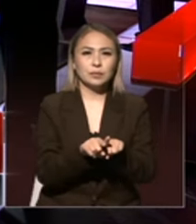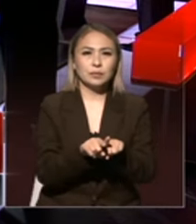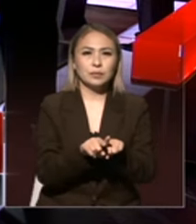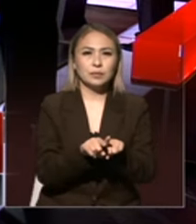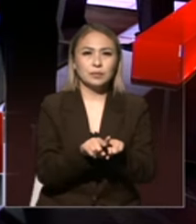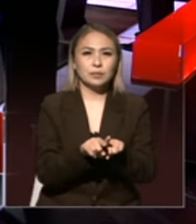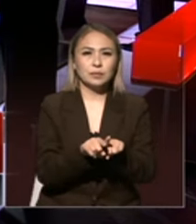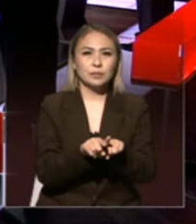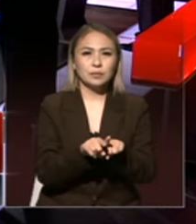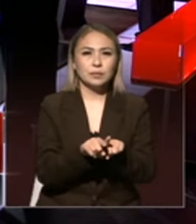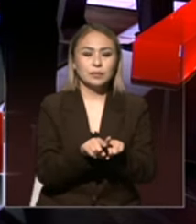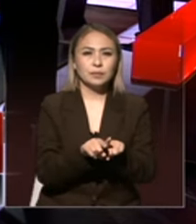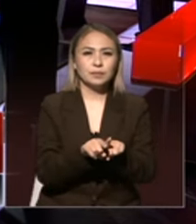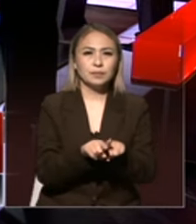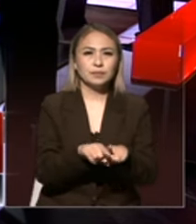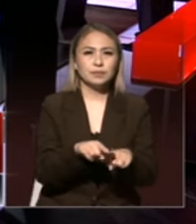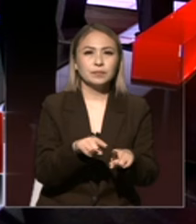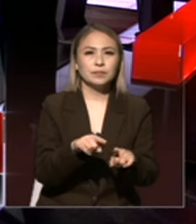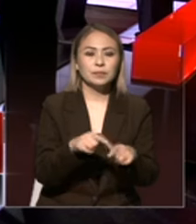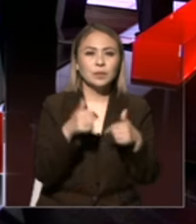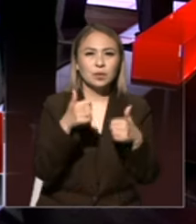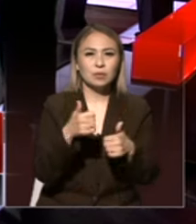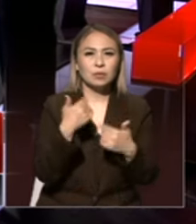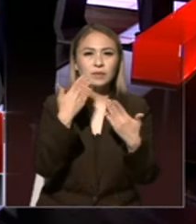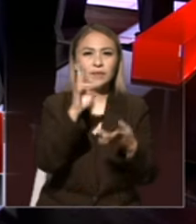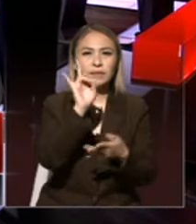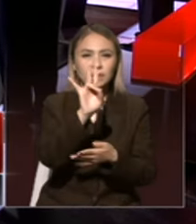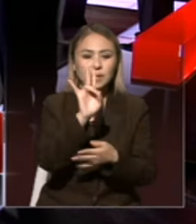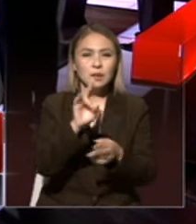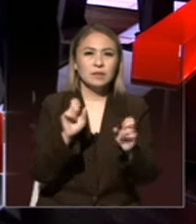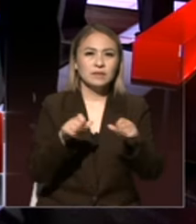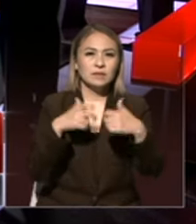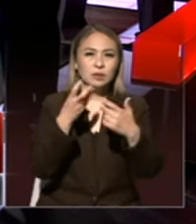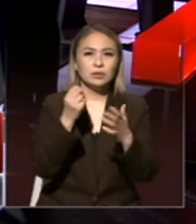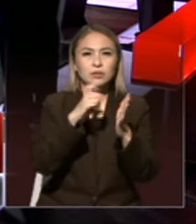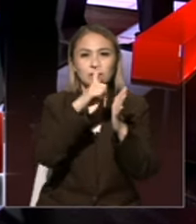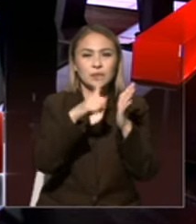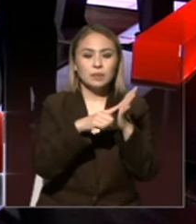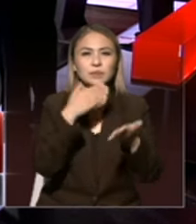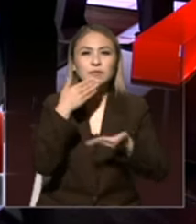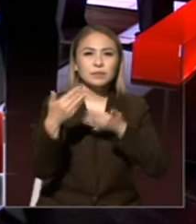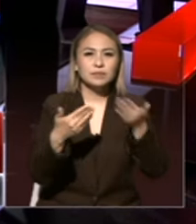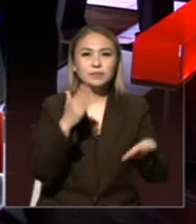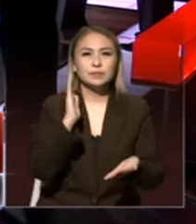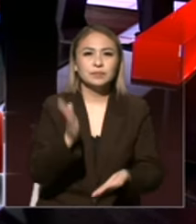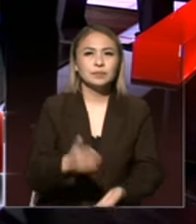жақсы, жақсы, Мереке мырза, сіз эфирде болыңыз, байланыста болыңыз, сұрақтарыңыз болып жатса. Иә. Менше Әлібей мырза. Рұқсат